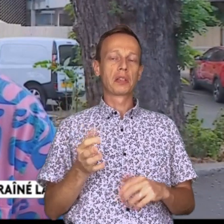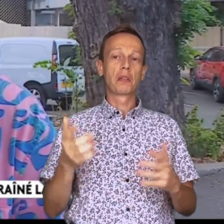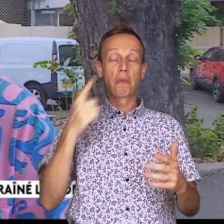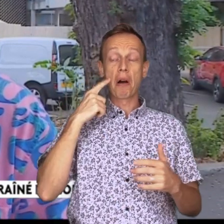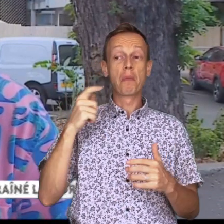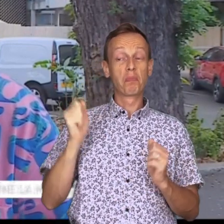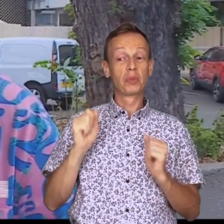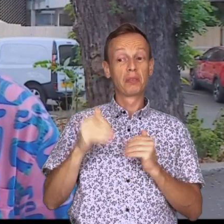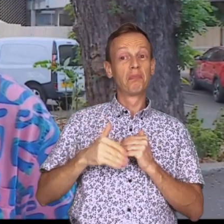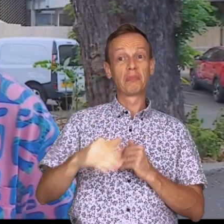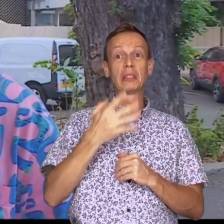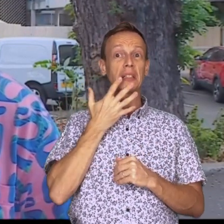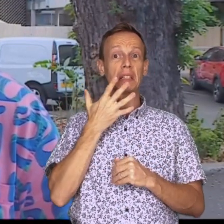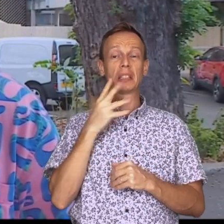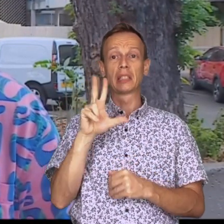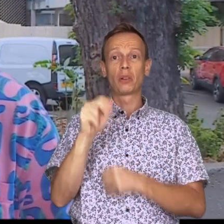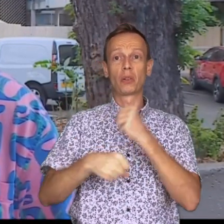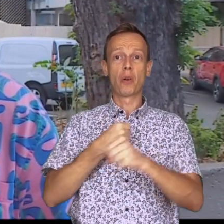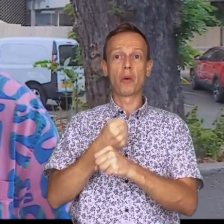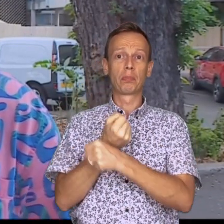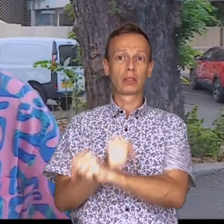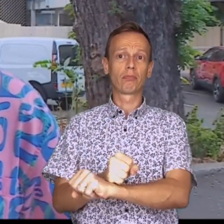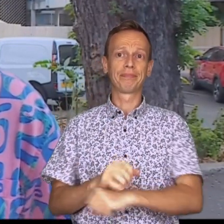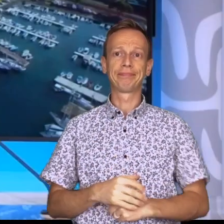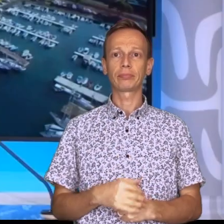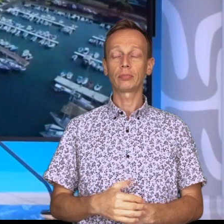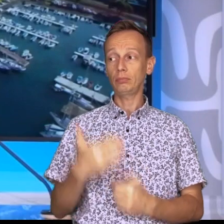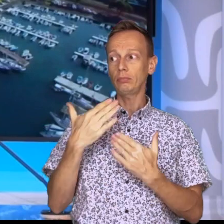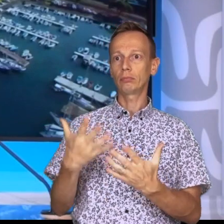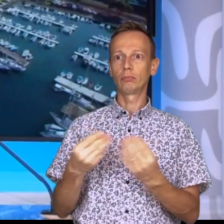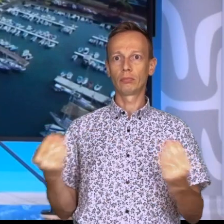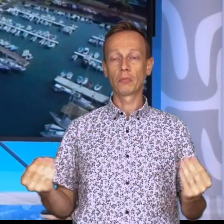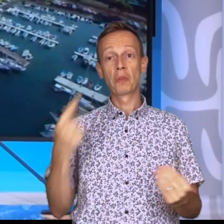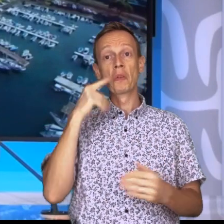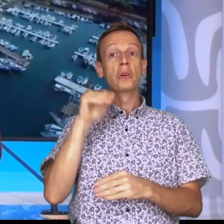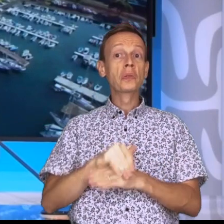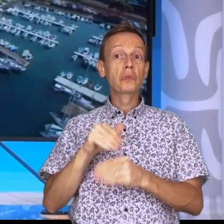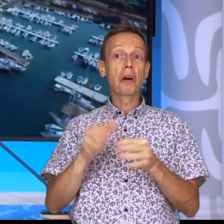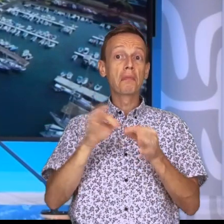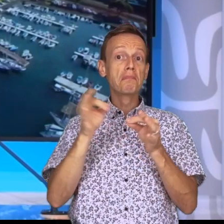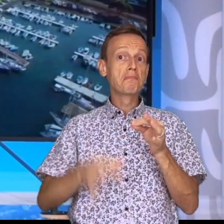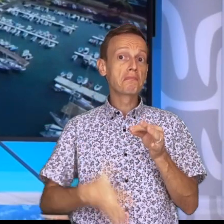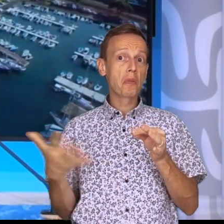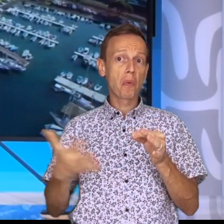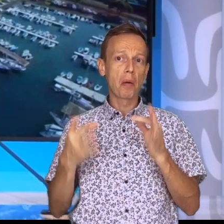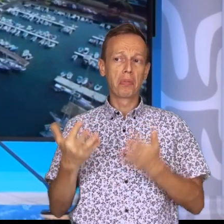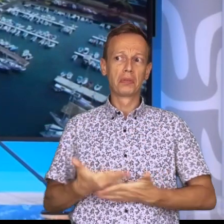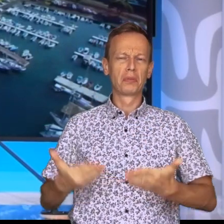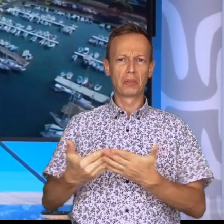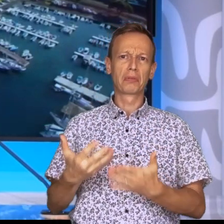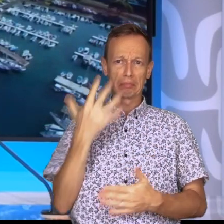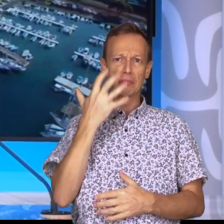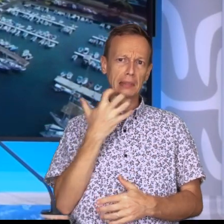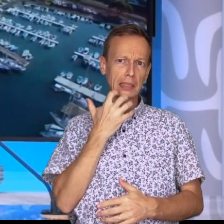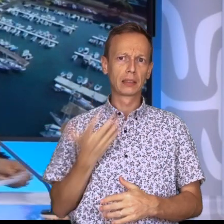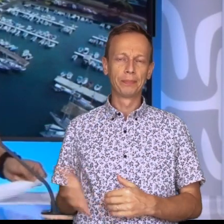oui. L'accusé encourt 30 ans de réclusion. Merci beaucoup Stéphane pour ces précisions et on en saura un peu plus ce